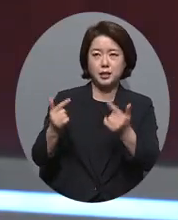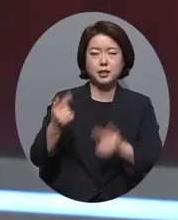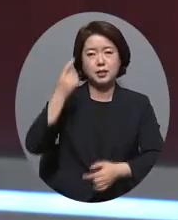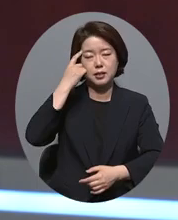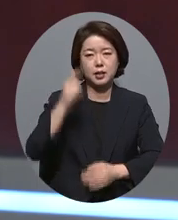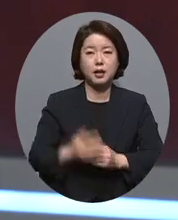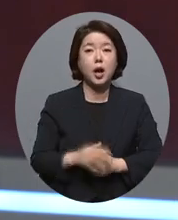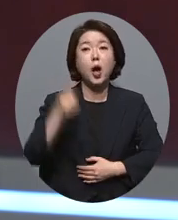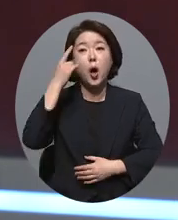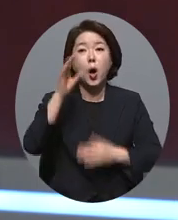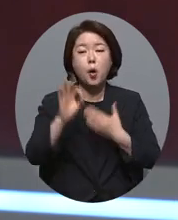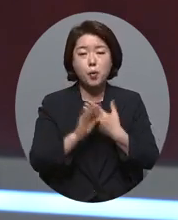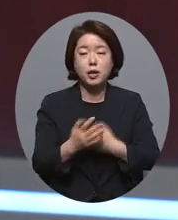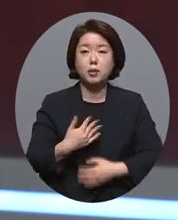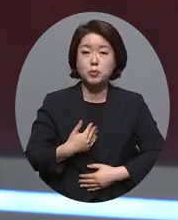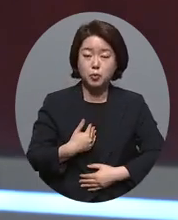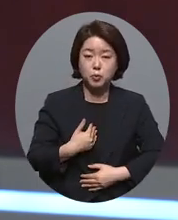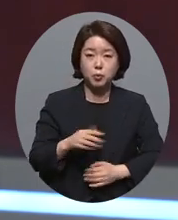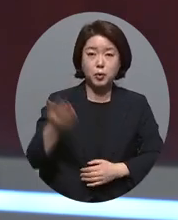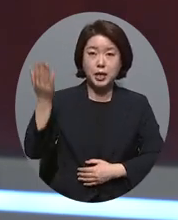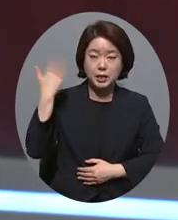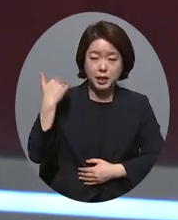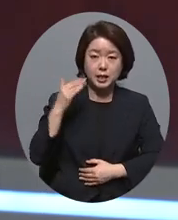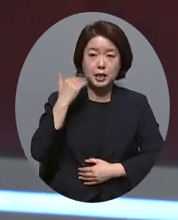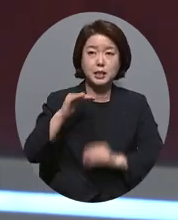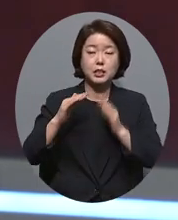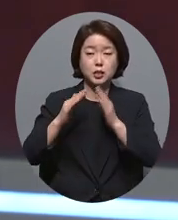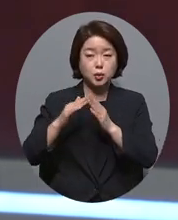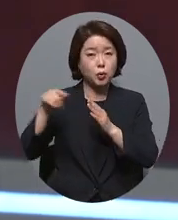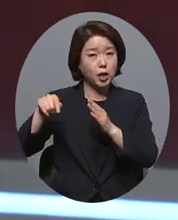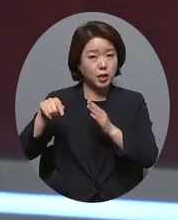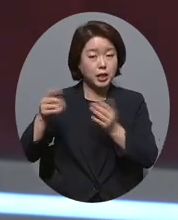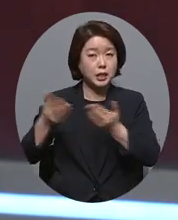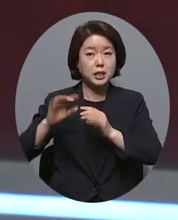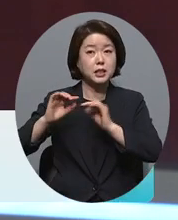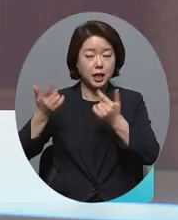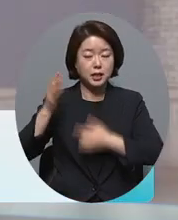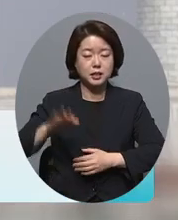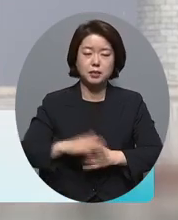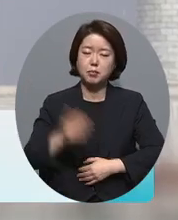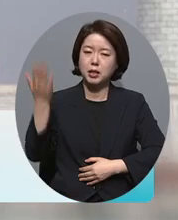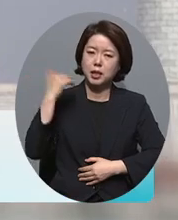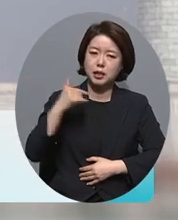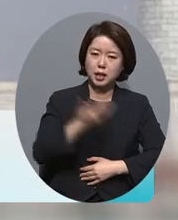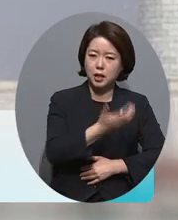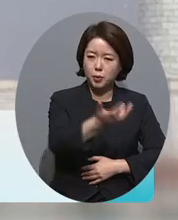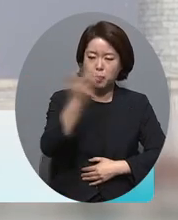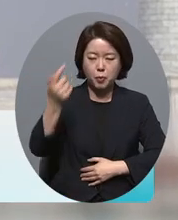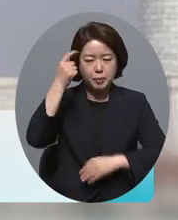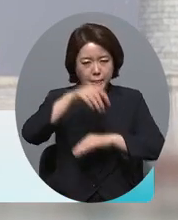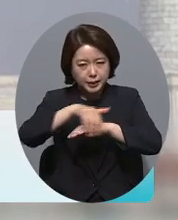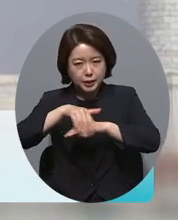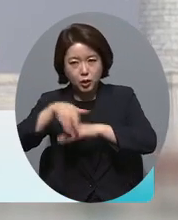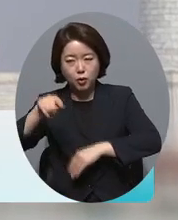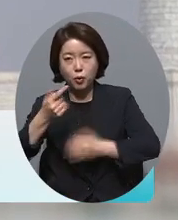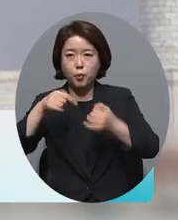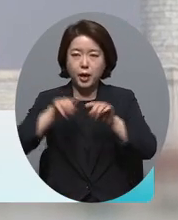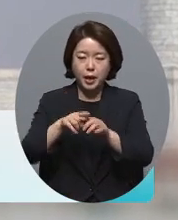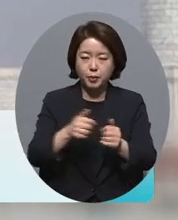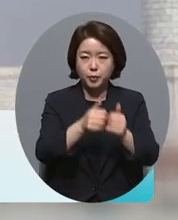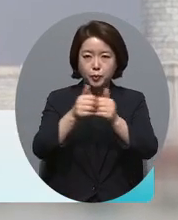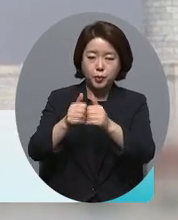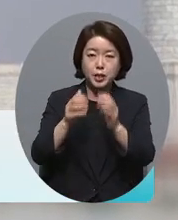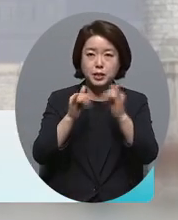왜냐하면 저도 이제 당시에 뭐 청와대에 있던 사람은 아니지만 당시 이제 이런 순방 일정을 기획하고 또 함께